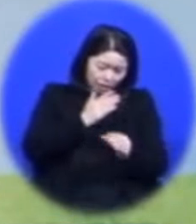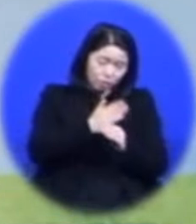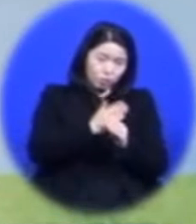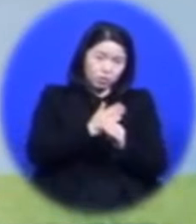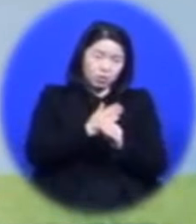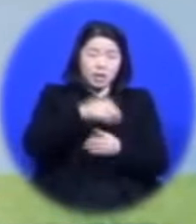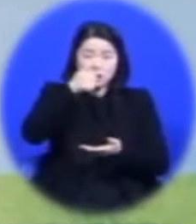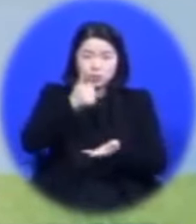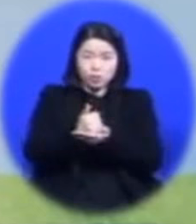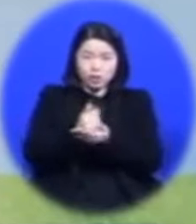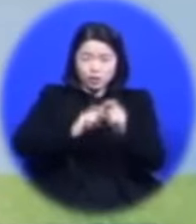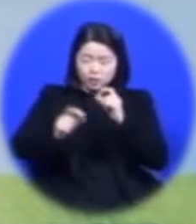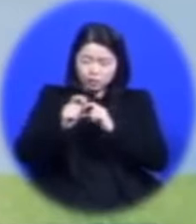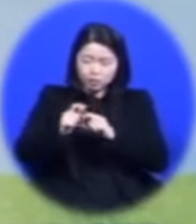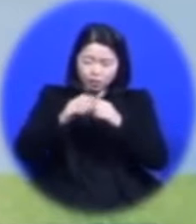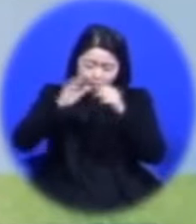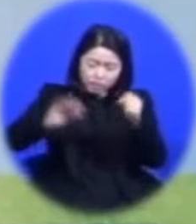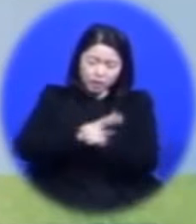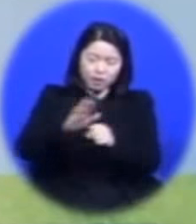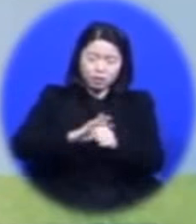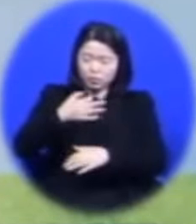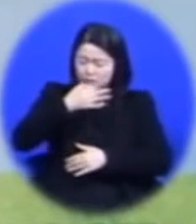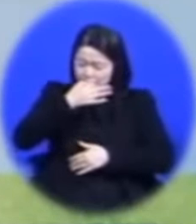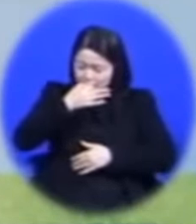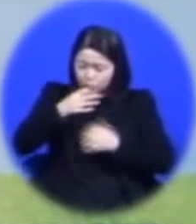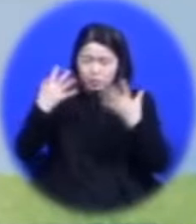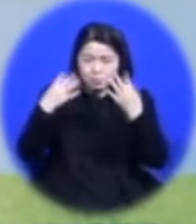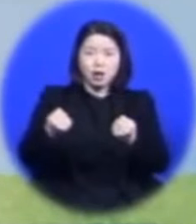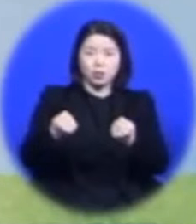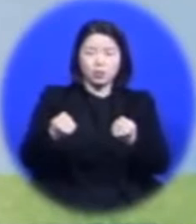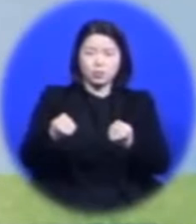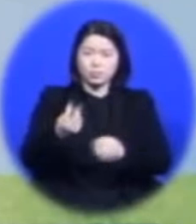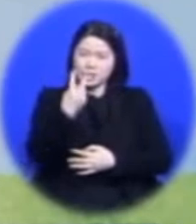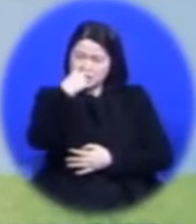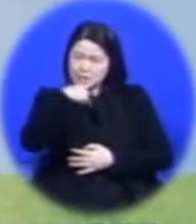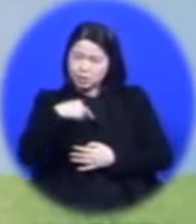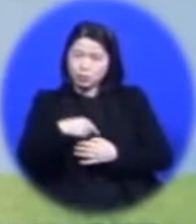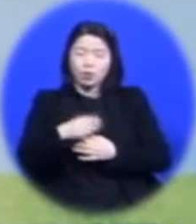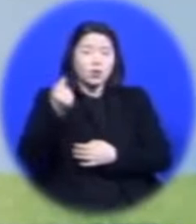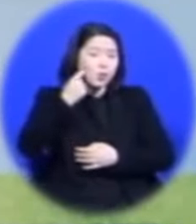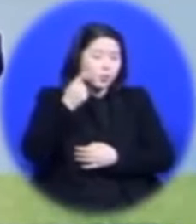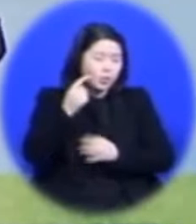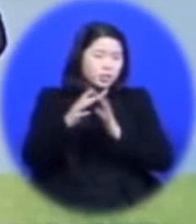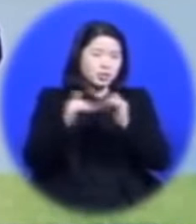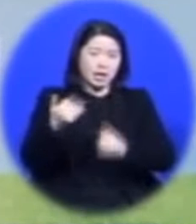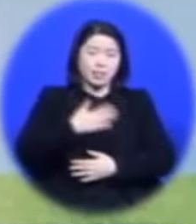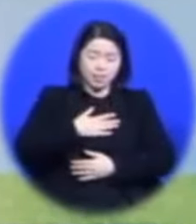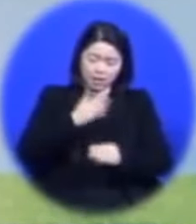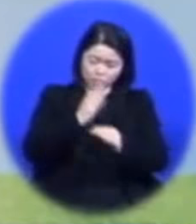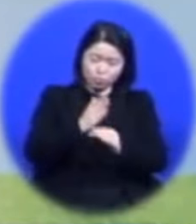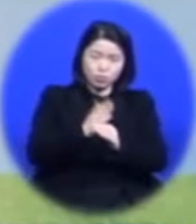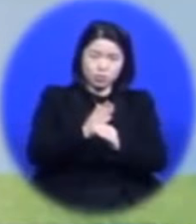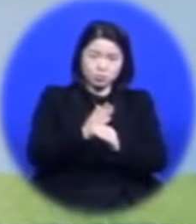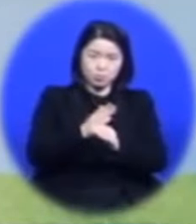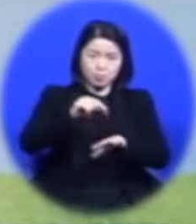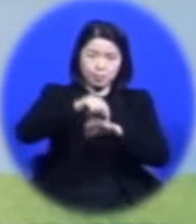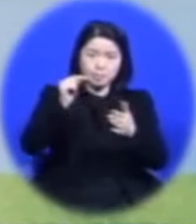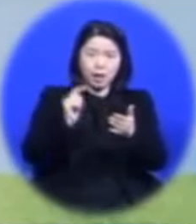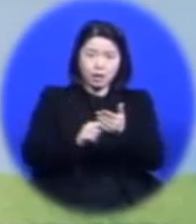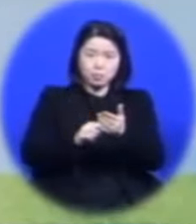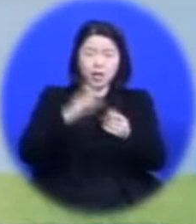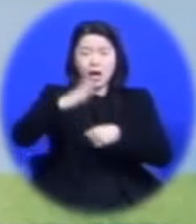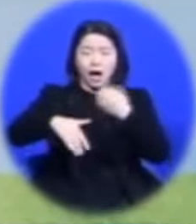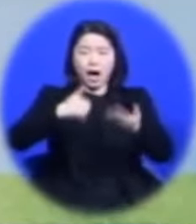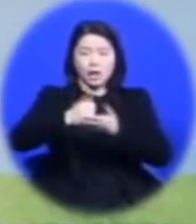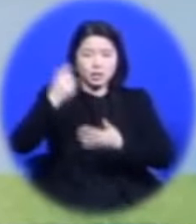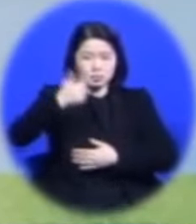은근히 사랑하고 욕심 투성이고 이중적이고 위선자 있던 내 중심이 하나님의